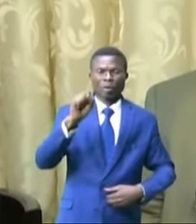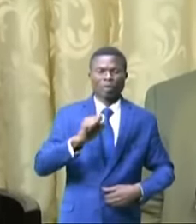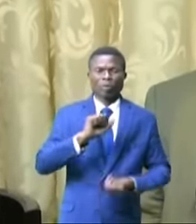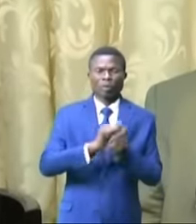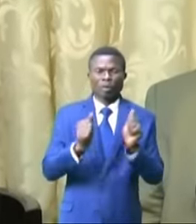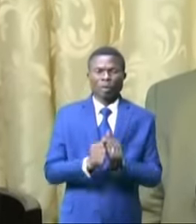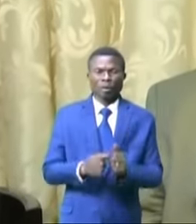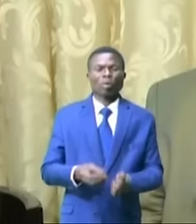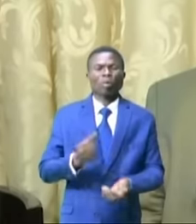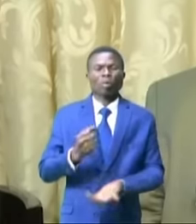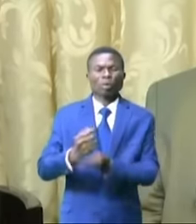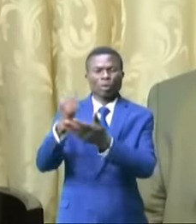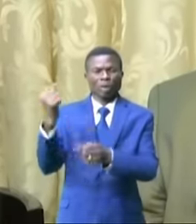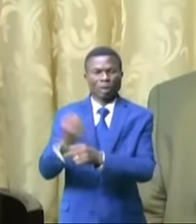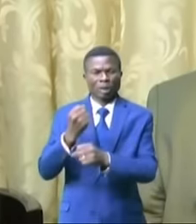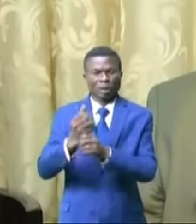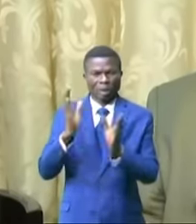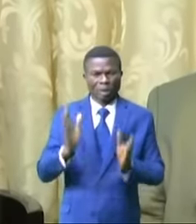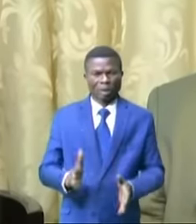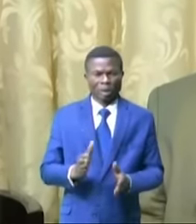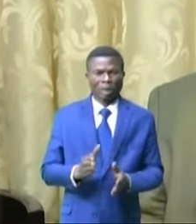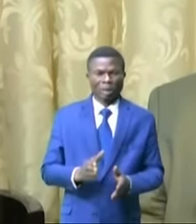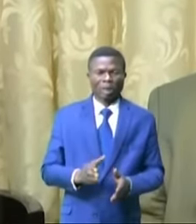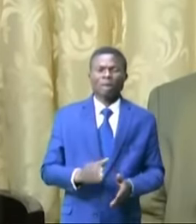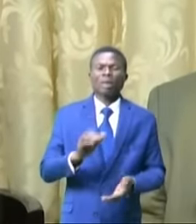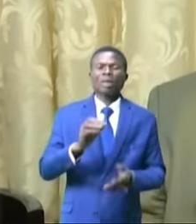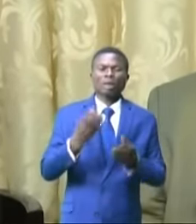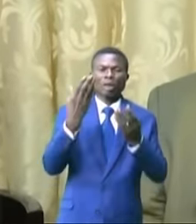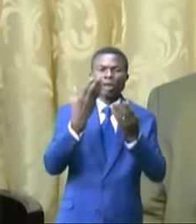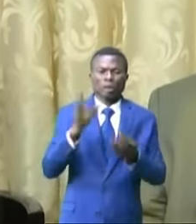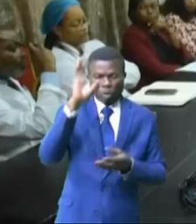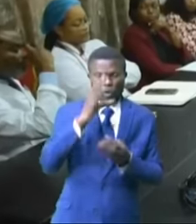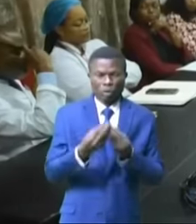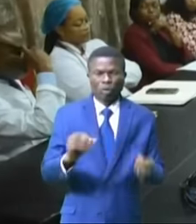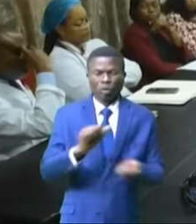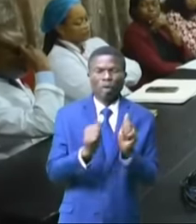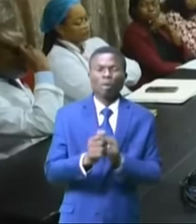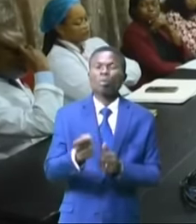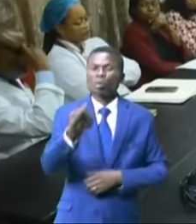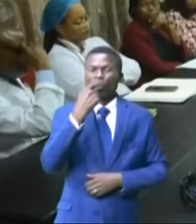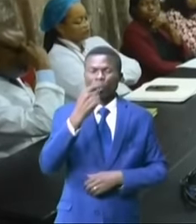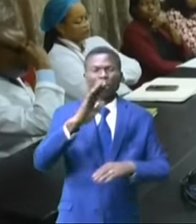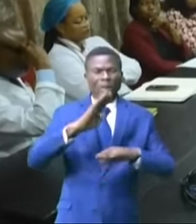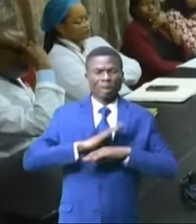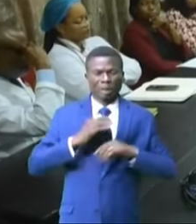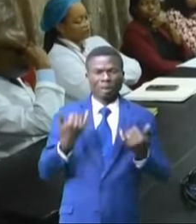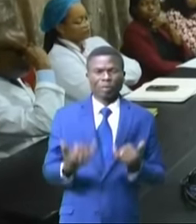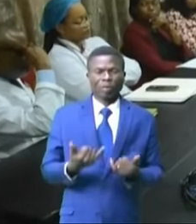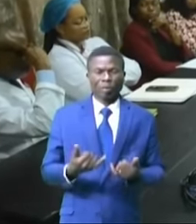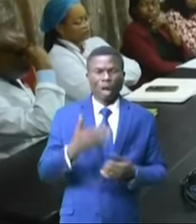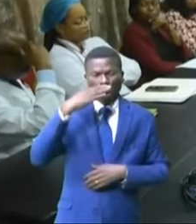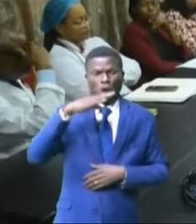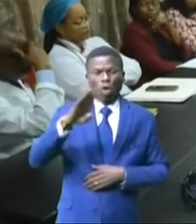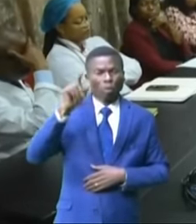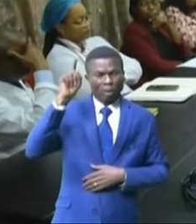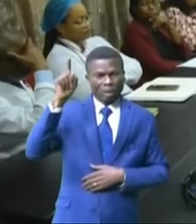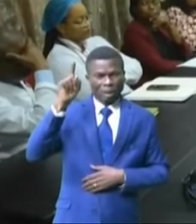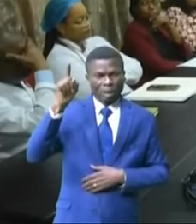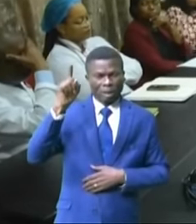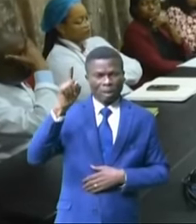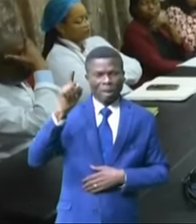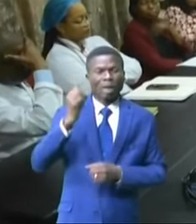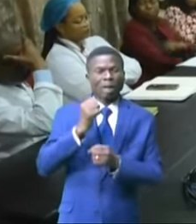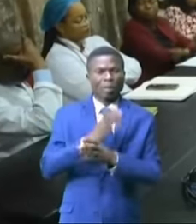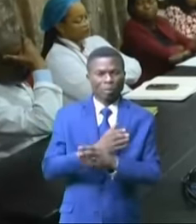de l'offre. Nous avons traité de la problématique des médicaments. Nous sommes satisfaits que la clinique Galima est